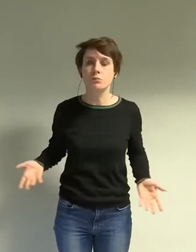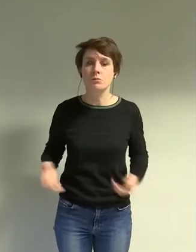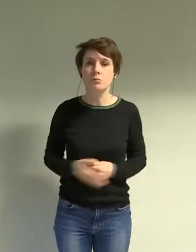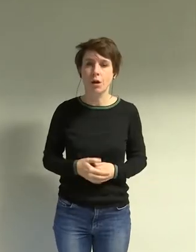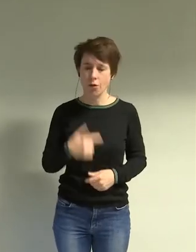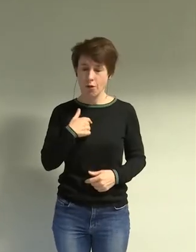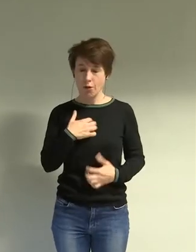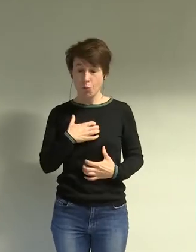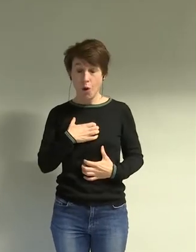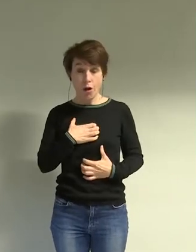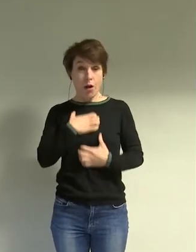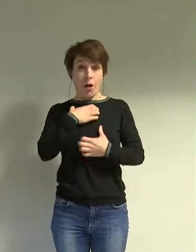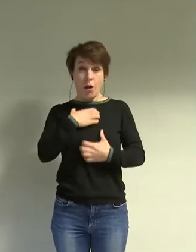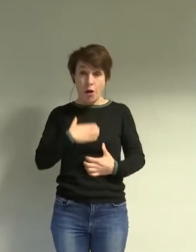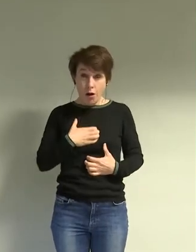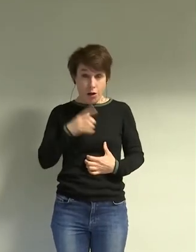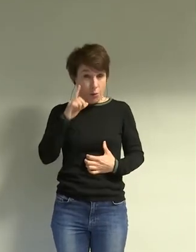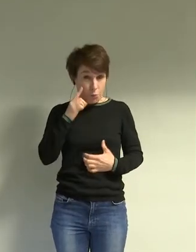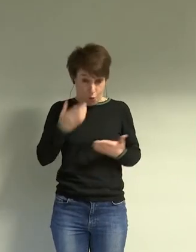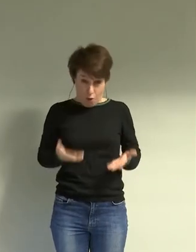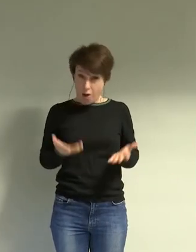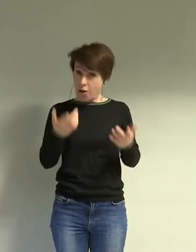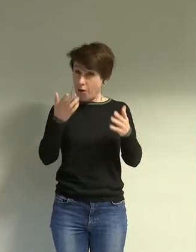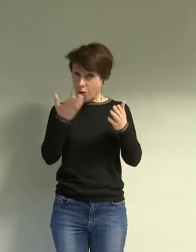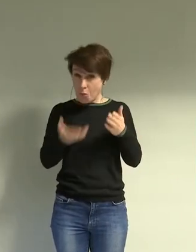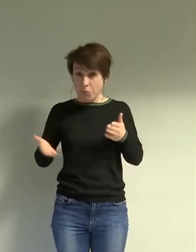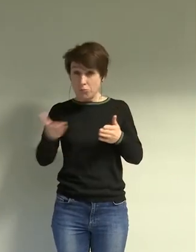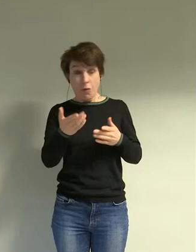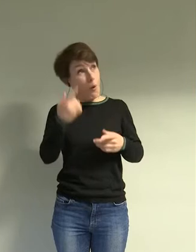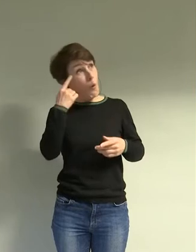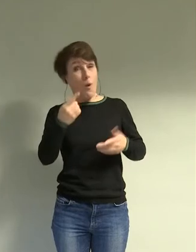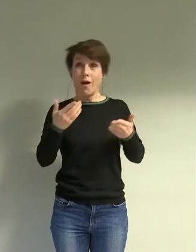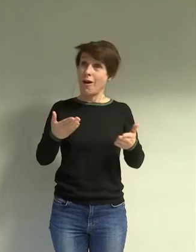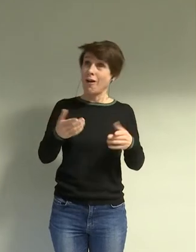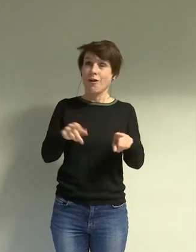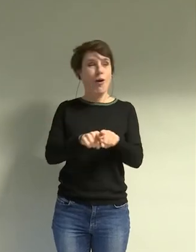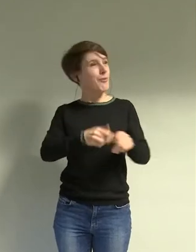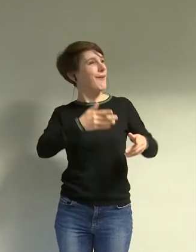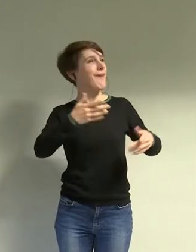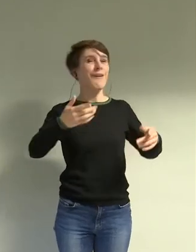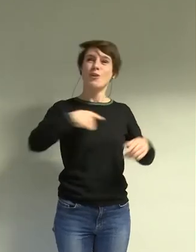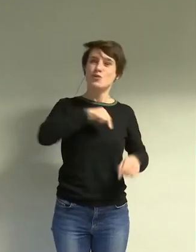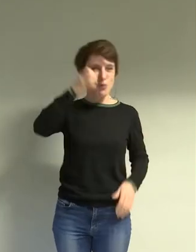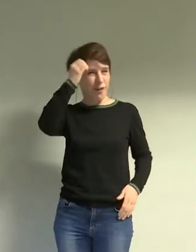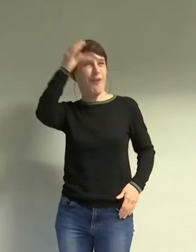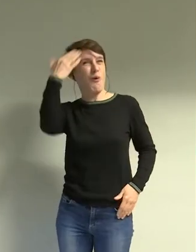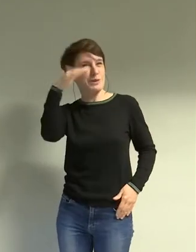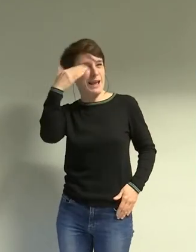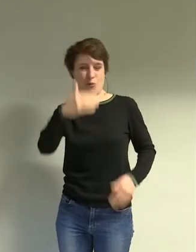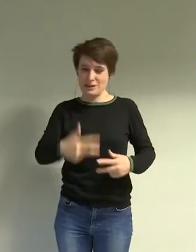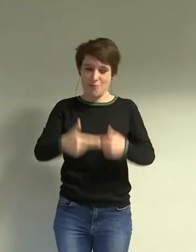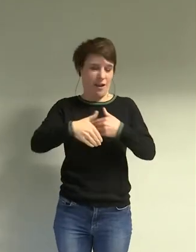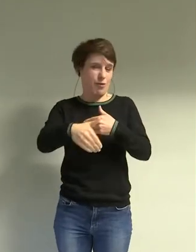l'insoutenable prétention de l'époque qui pense le monde né avec elle et qu'il va mourir avec elle au contraire